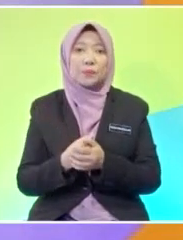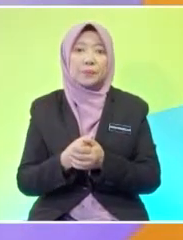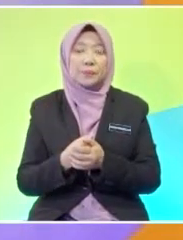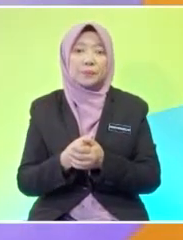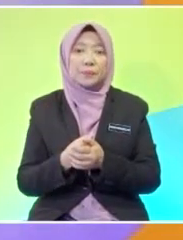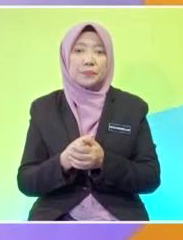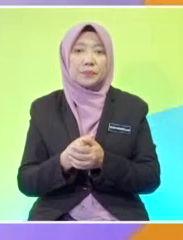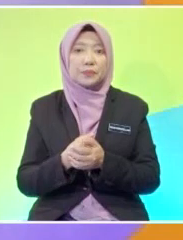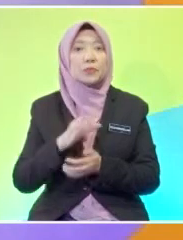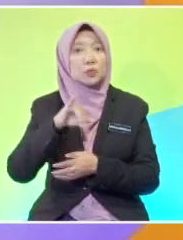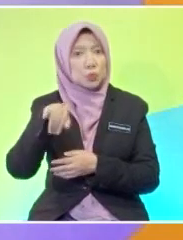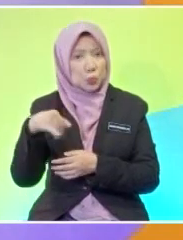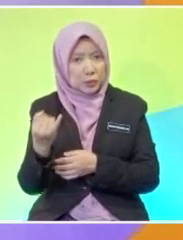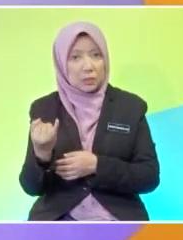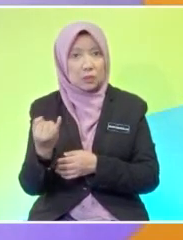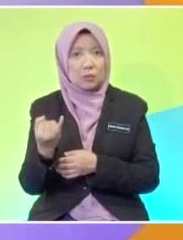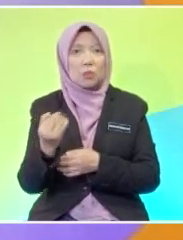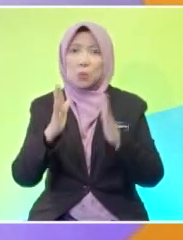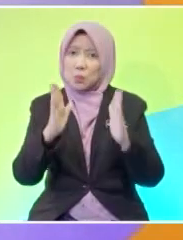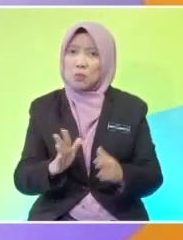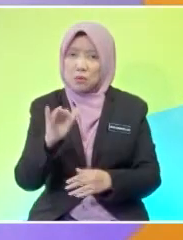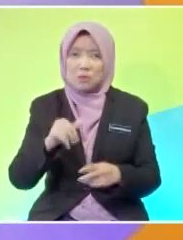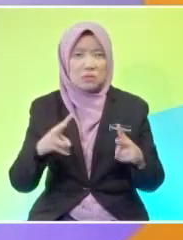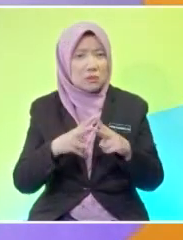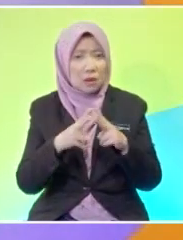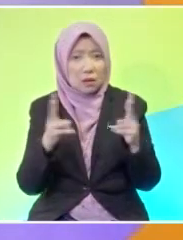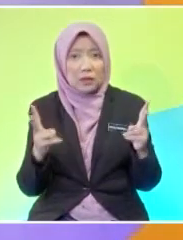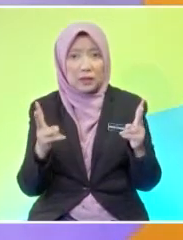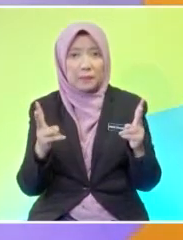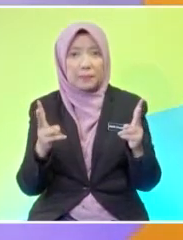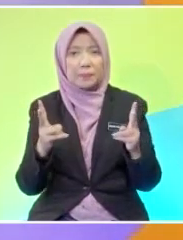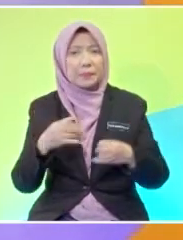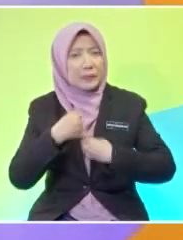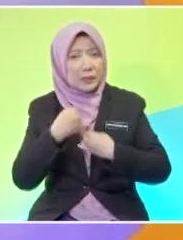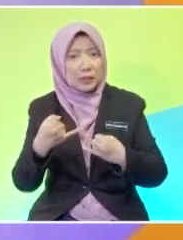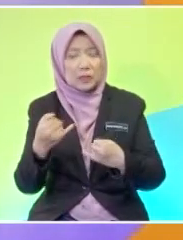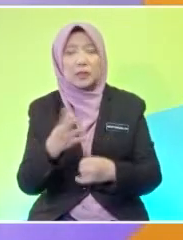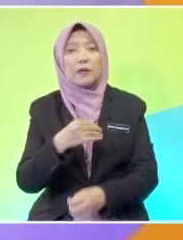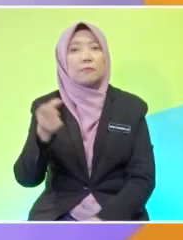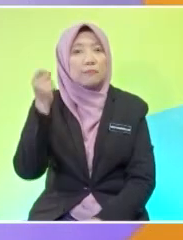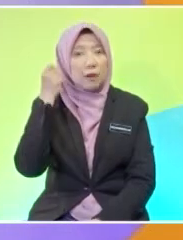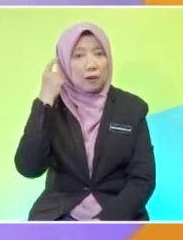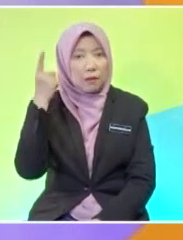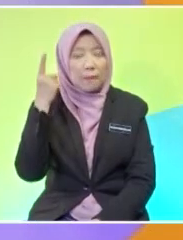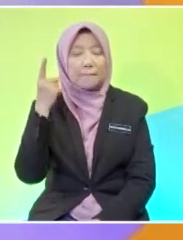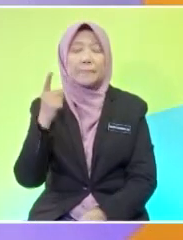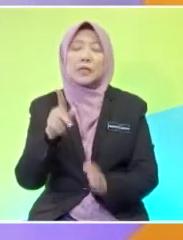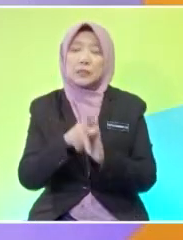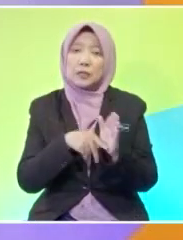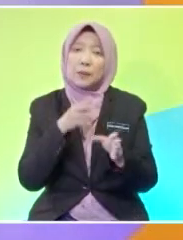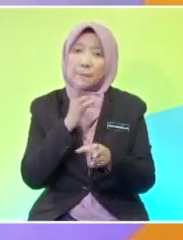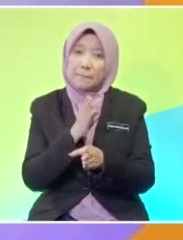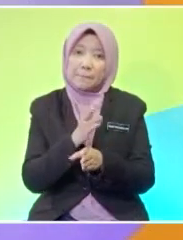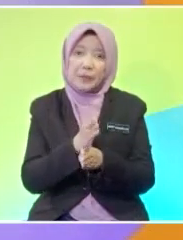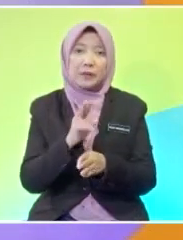eee mereka juga adalah individu yang sangat-sangat inginkan dan memahami nilai kebenaran kebaikan